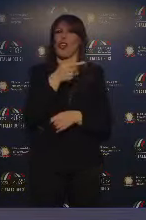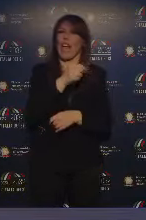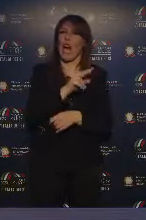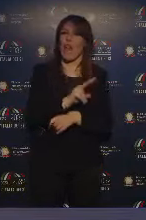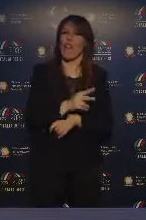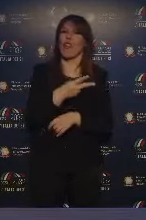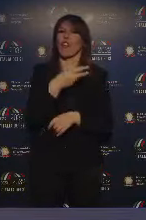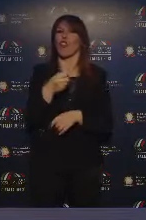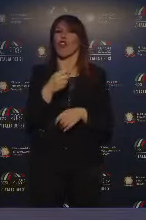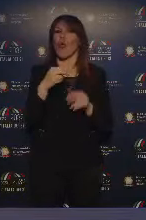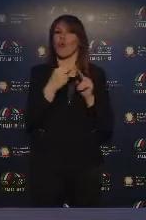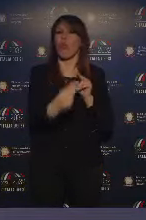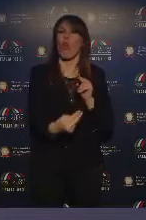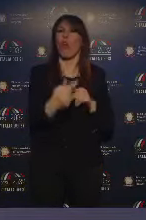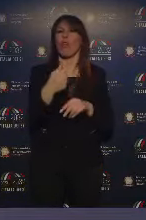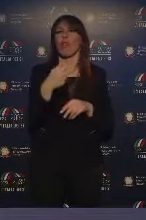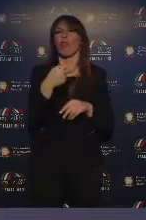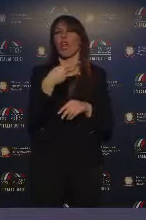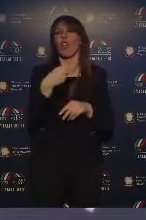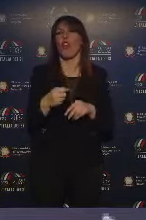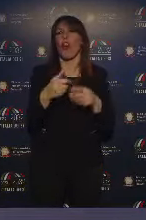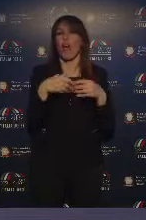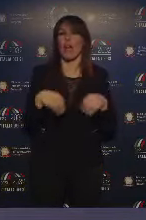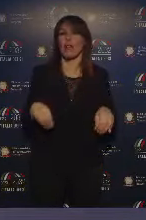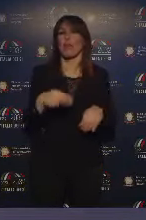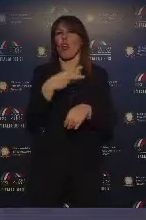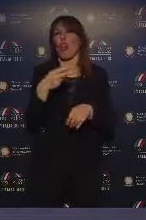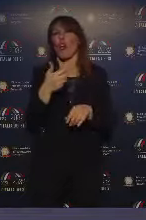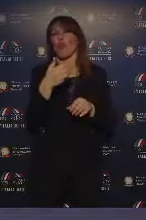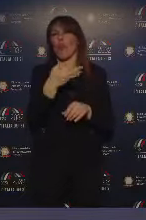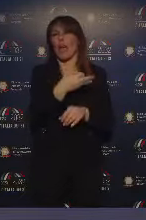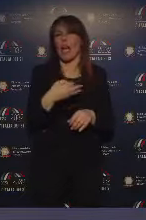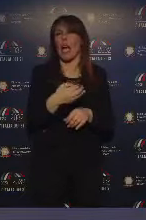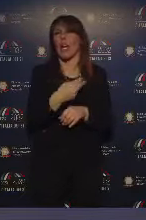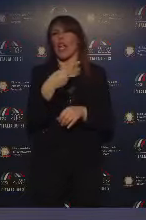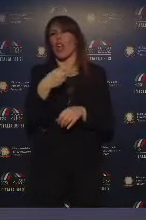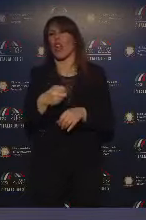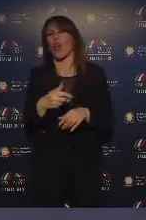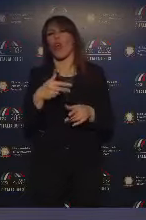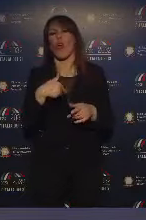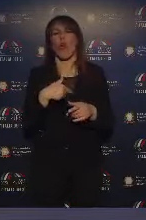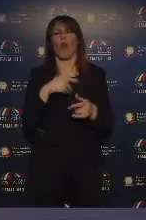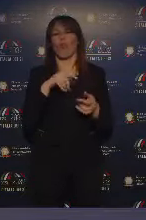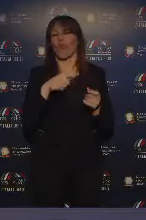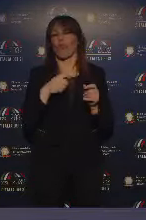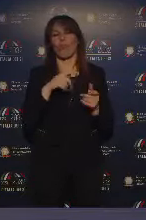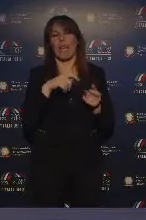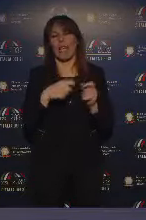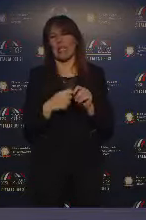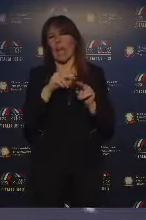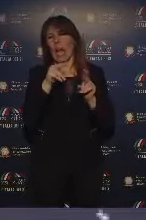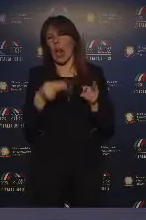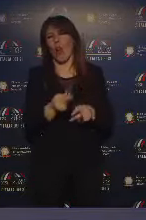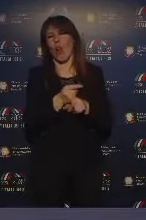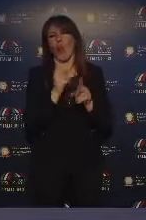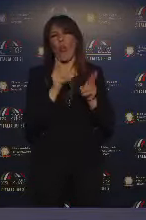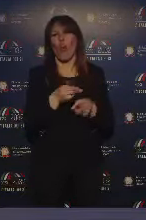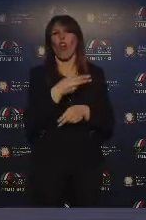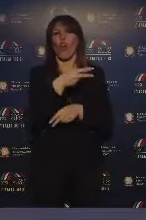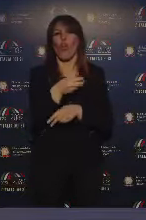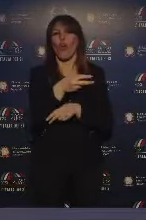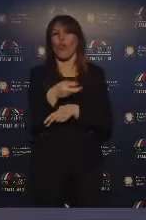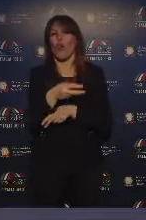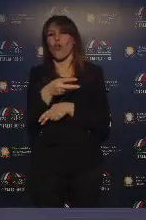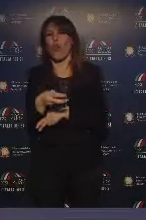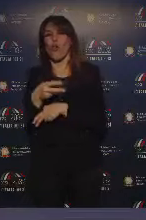no nucleare il noap e il no valico il no variante il no casello il no son quelli che che godono